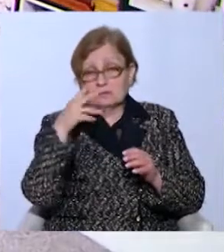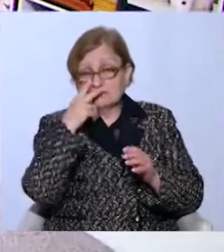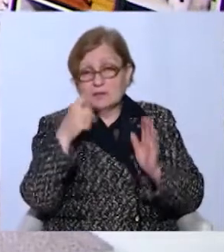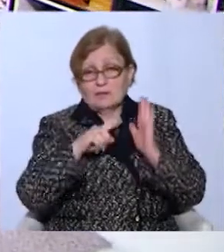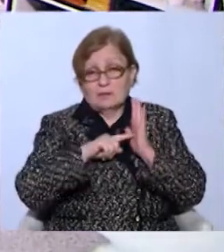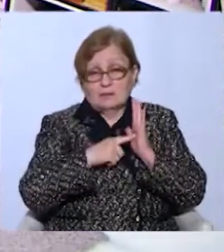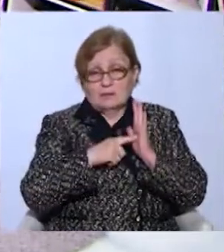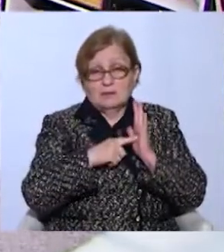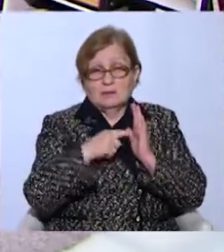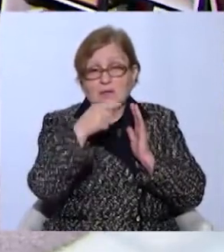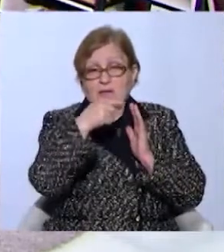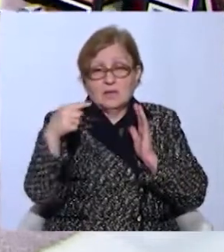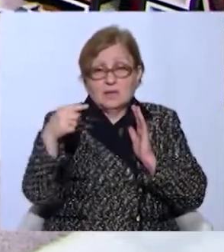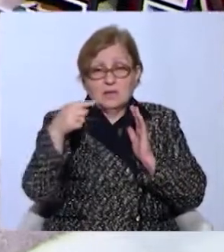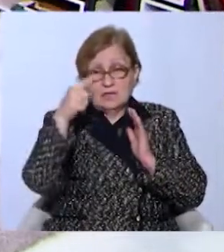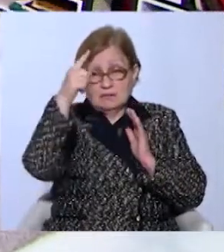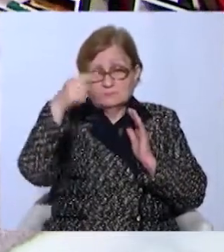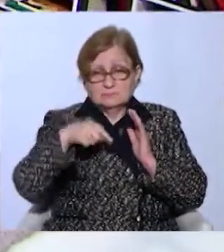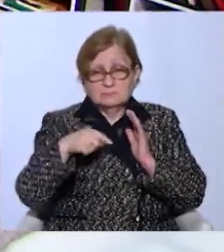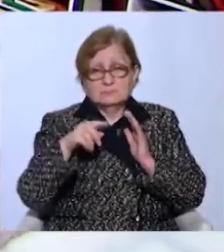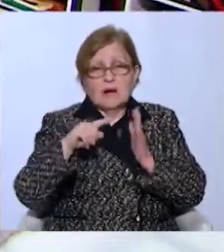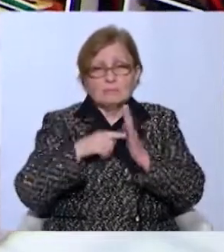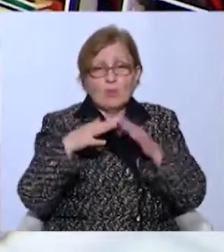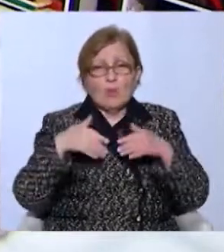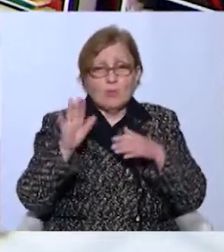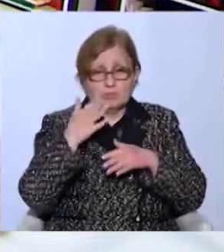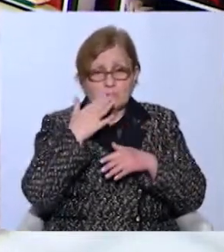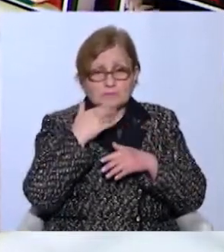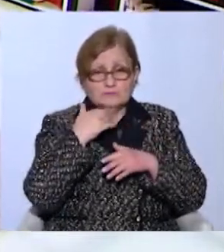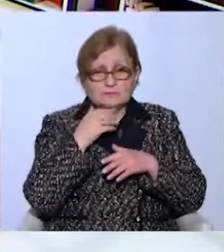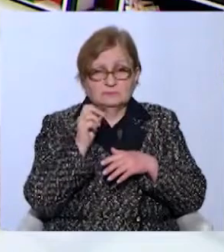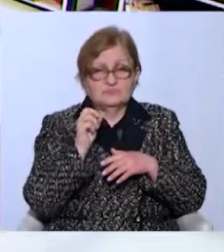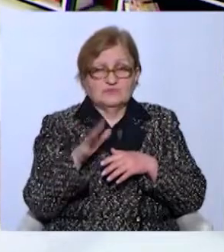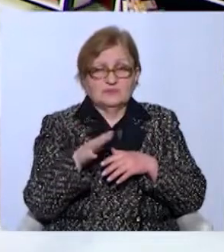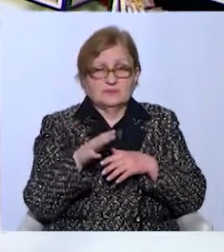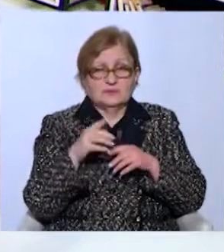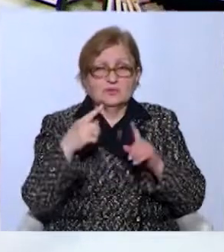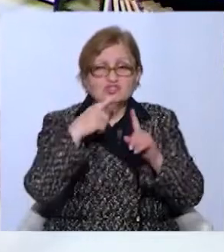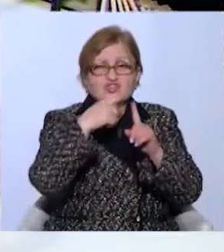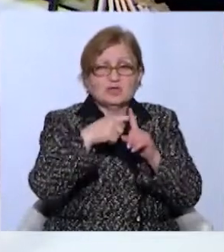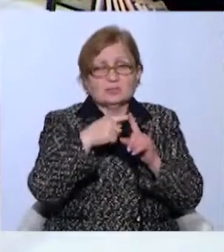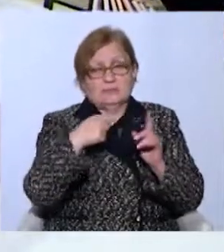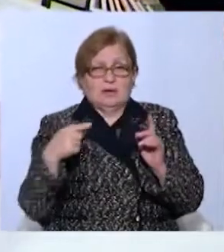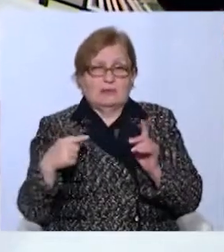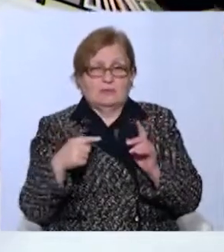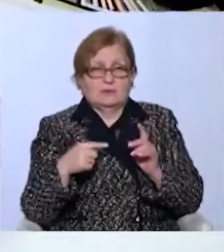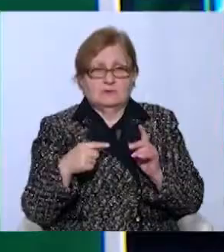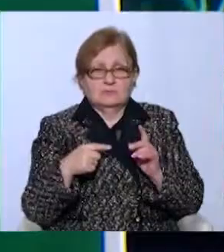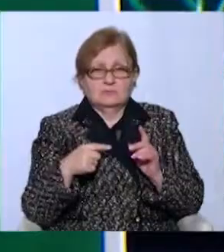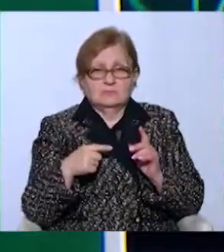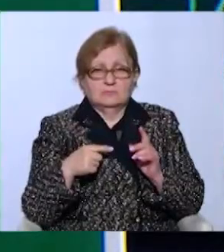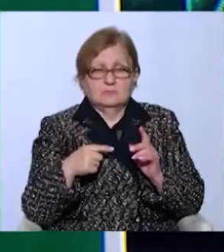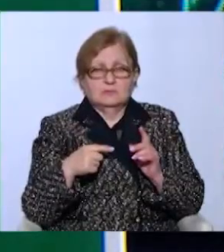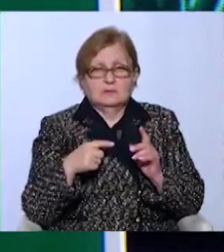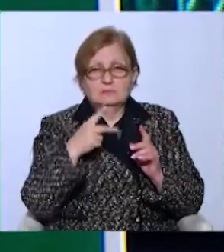ერთი წილადის მეორეზე უფრო ადვილი გასაკეთებელია გასაროთ თქოს ვიდრე ამ წილადების შეკრება და გამოკლება. აბა